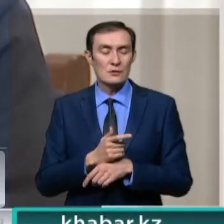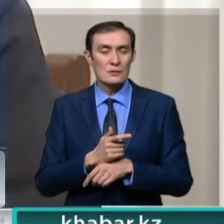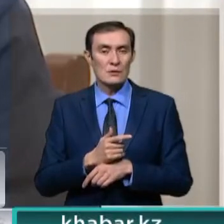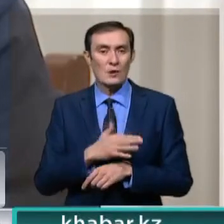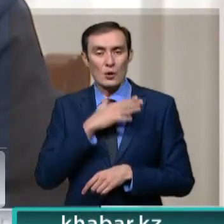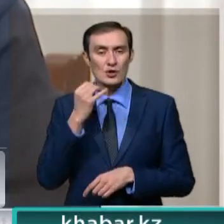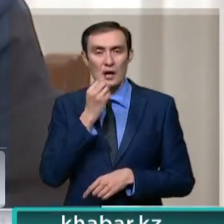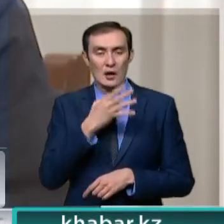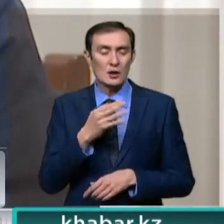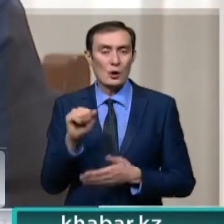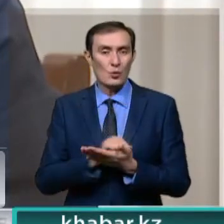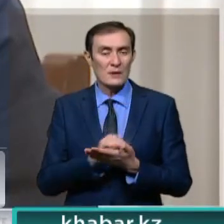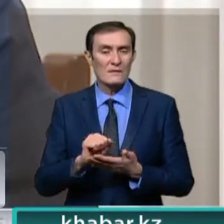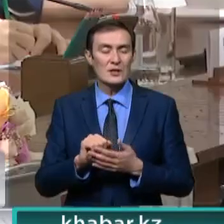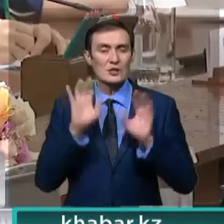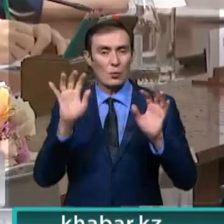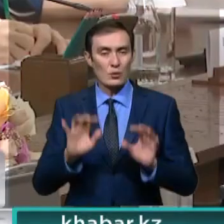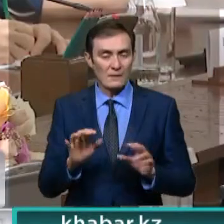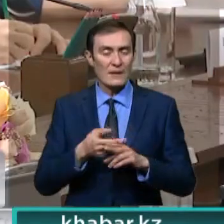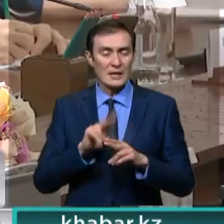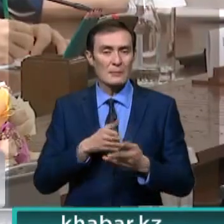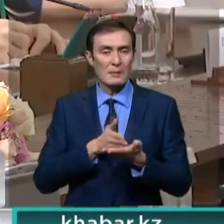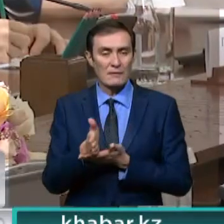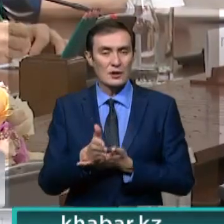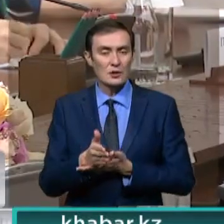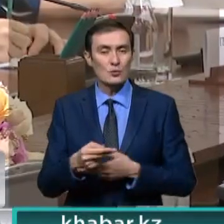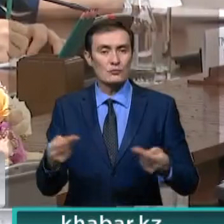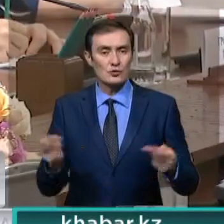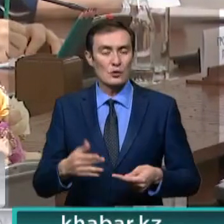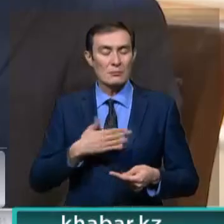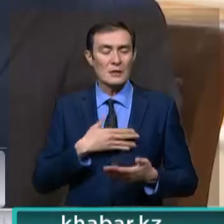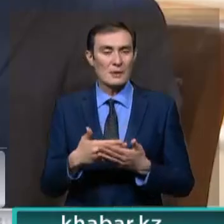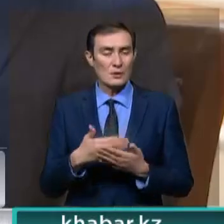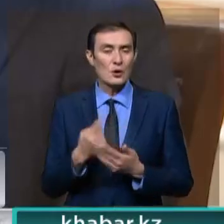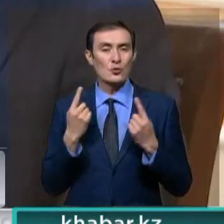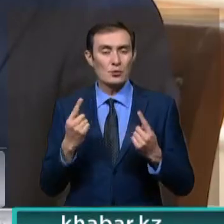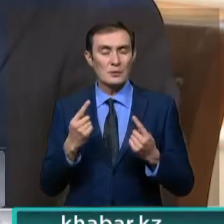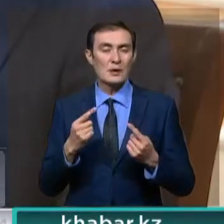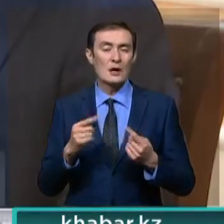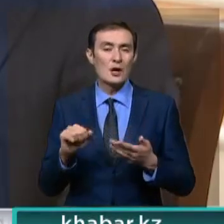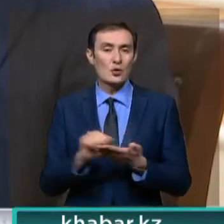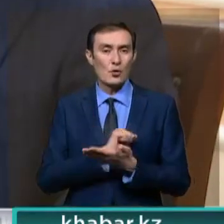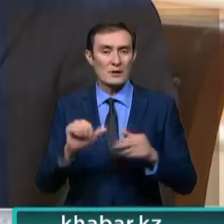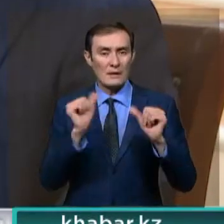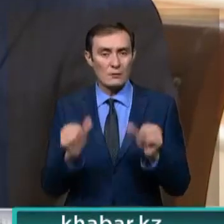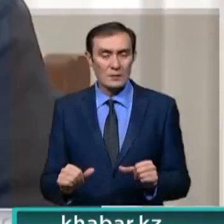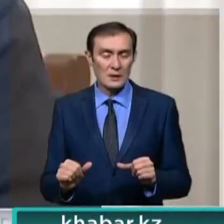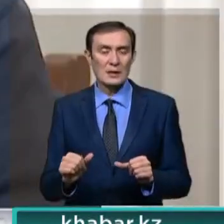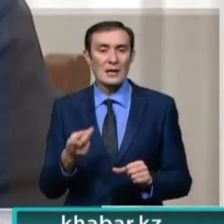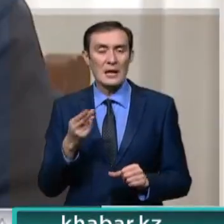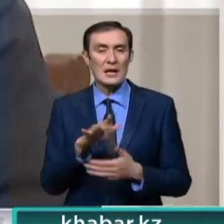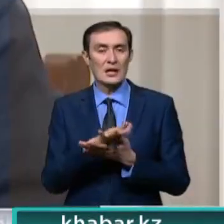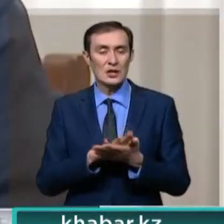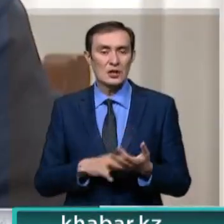качественных и важных законов в этих направлениях принято. В частности, мы приняли значимый пакет законов, направленных на